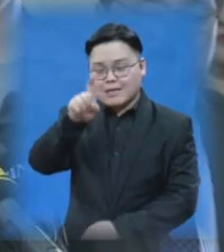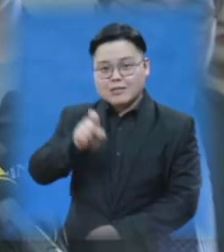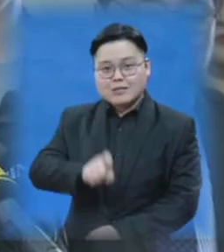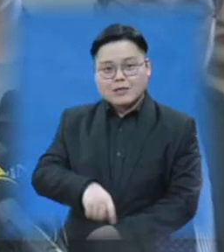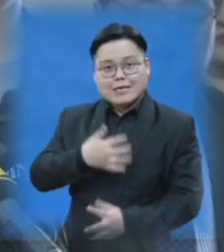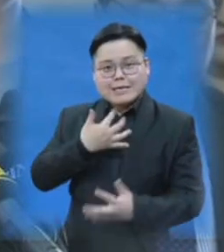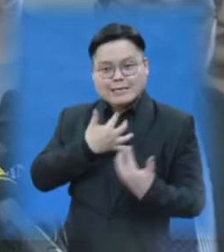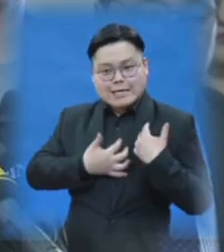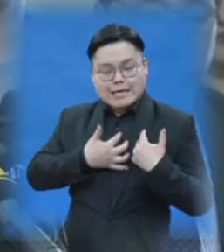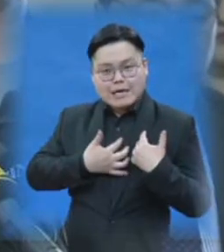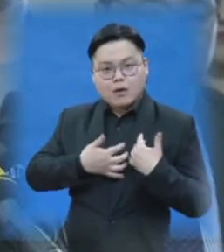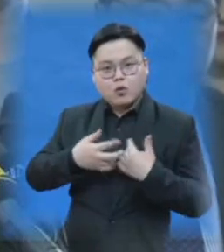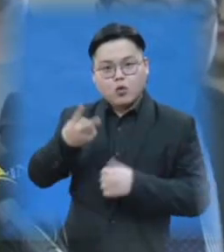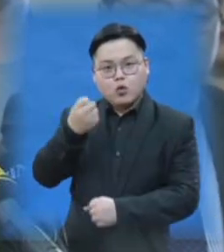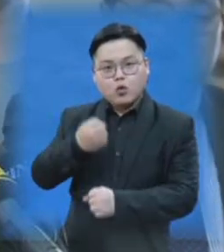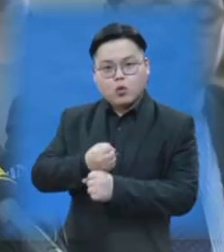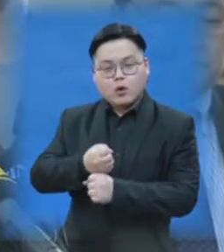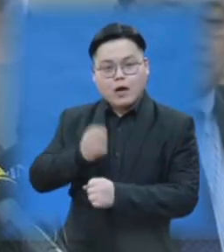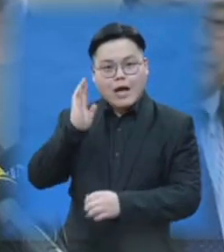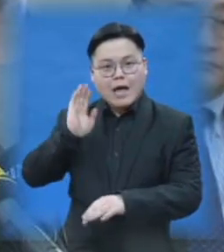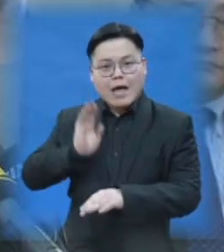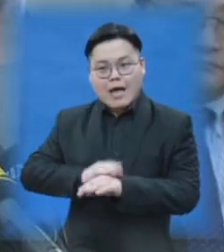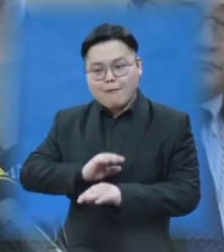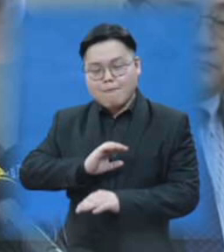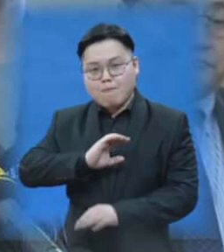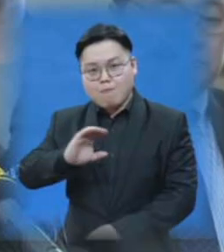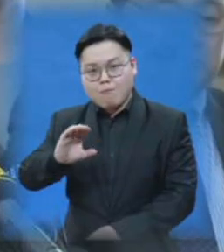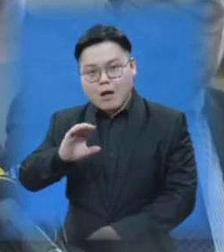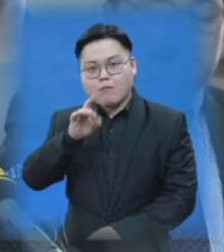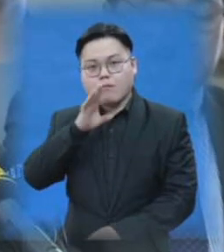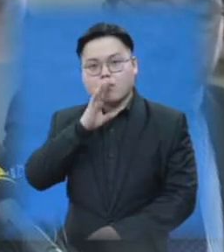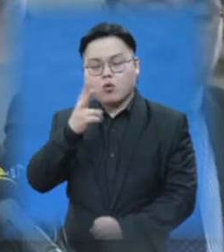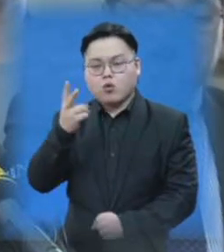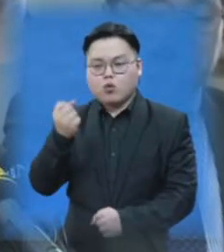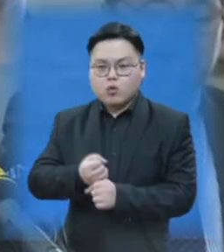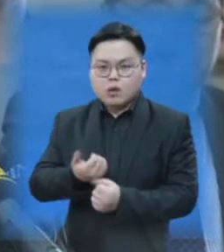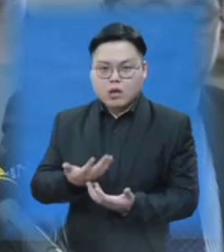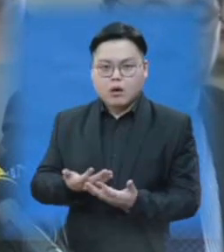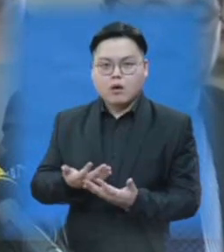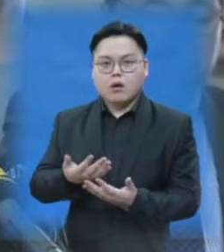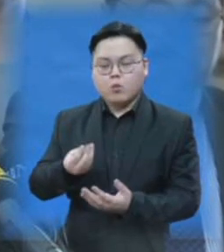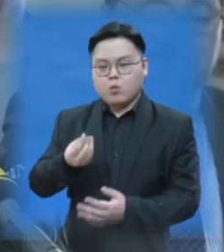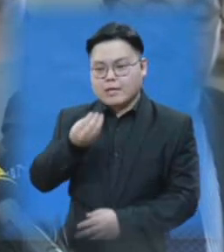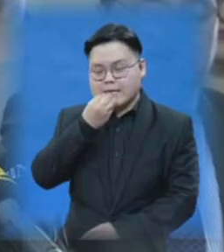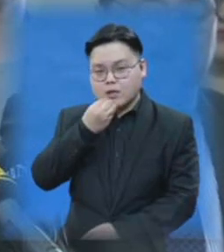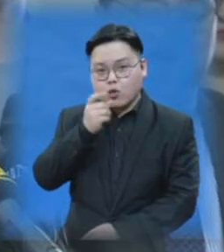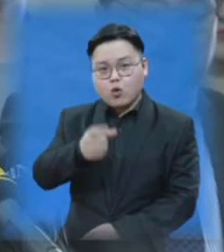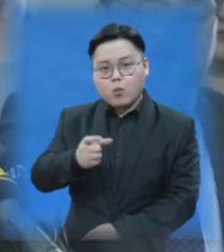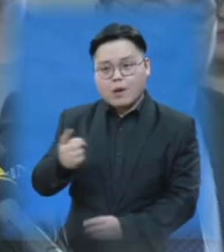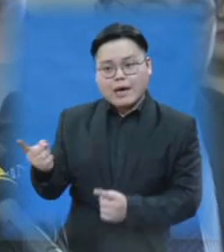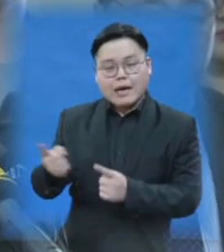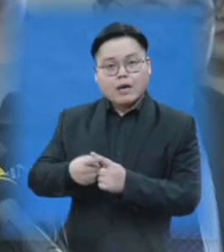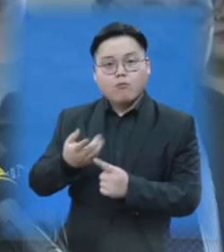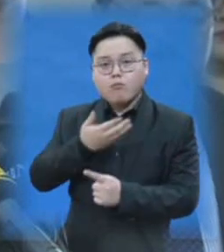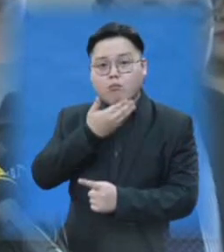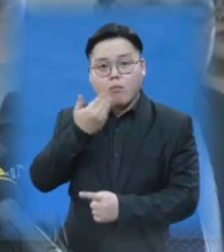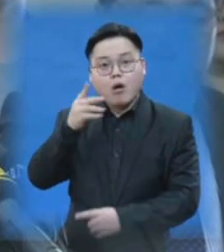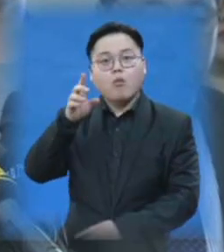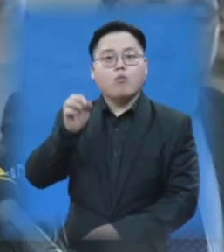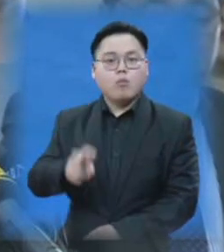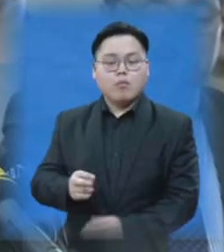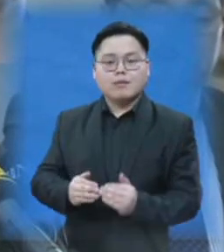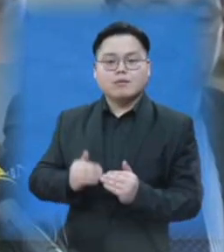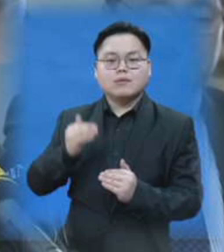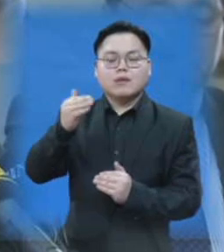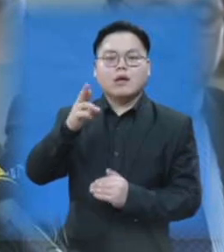авч авилгад хэл авахтай холбоотой юу хамааралтай энэ хүмүүстэй арга хэмжээ авахгүй гэж дараагийн шатны